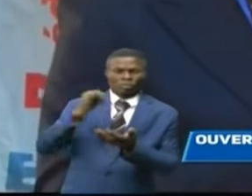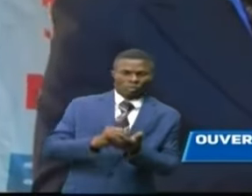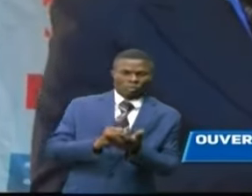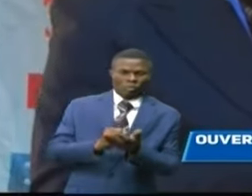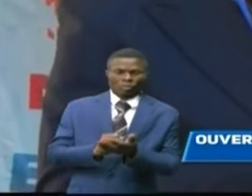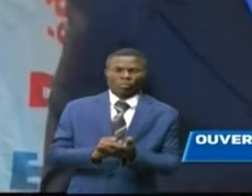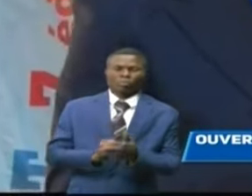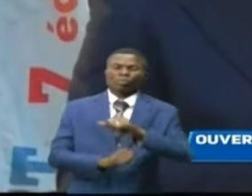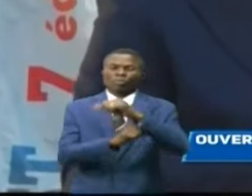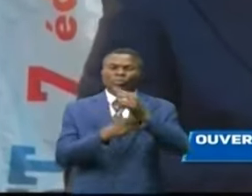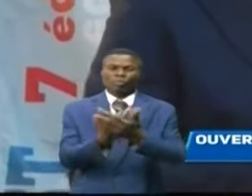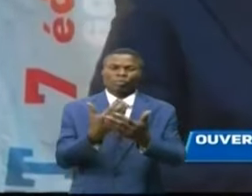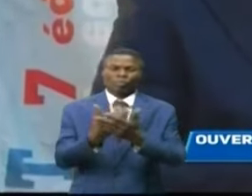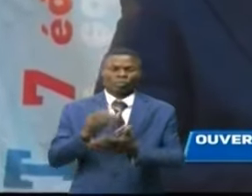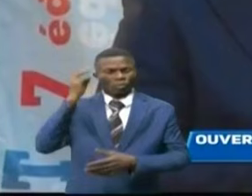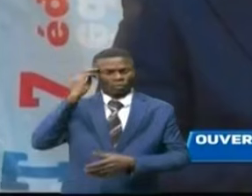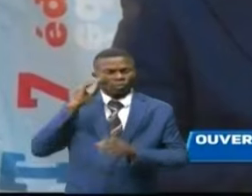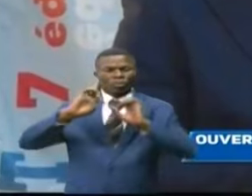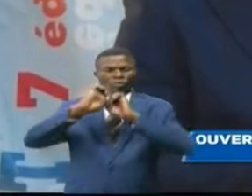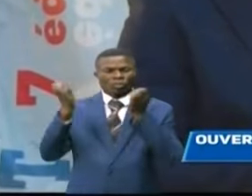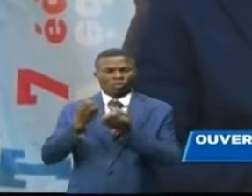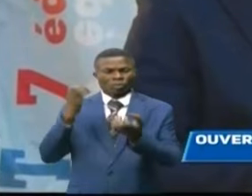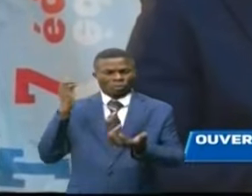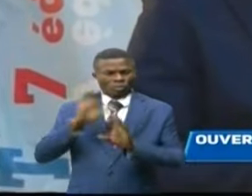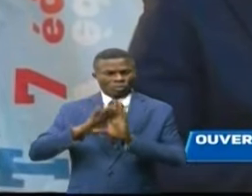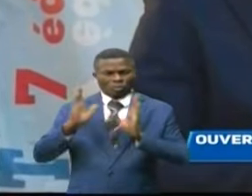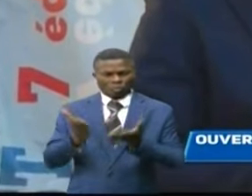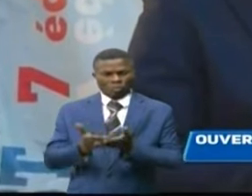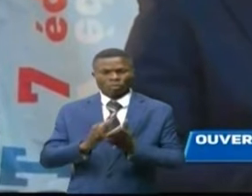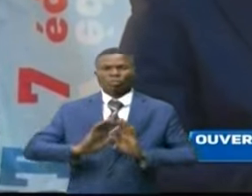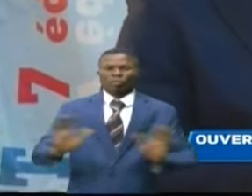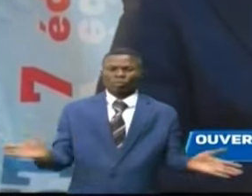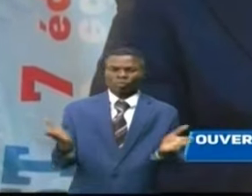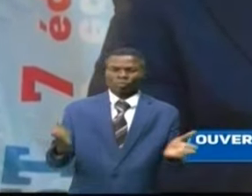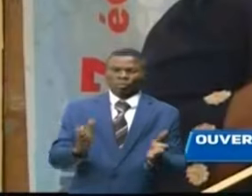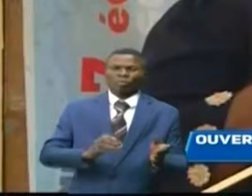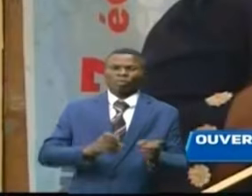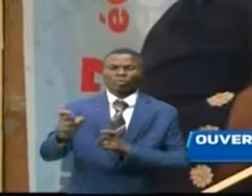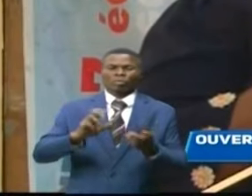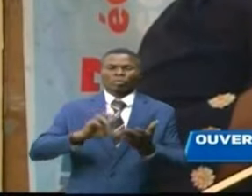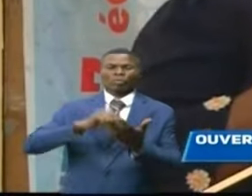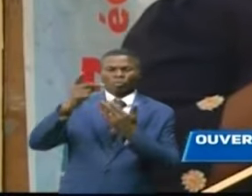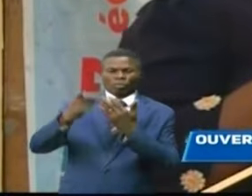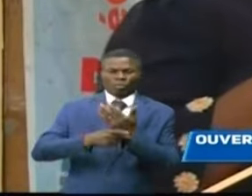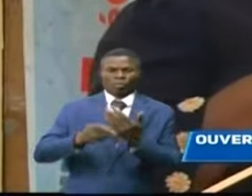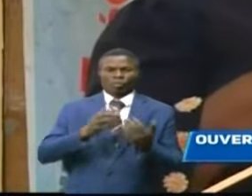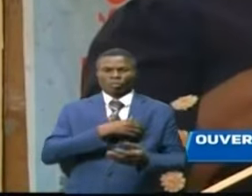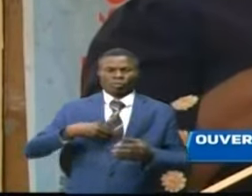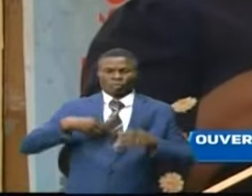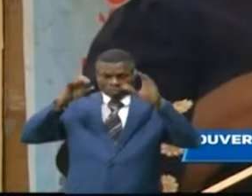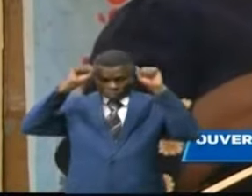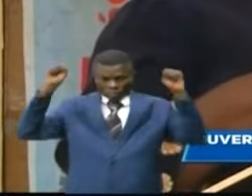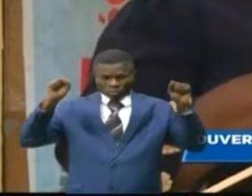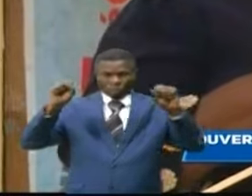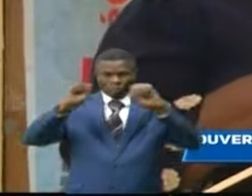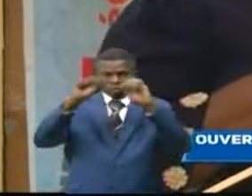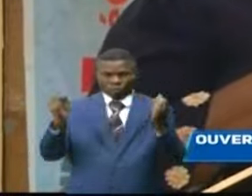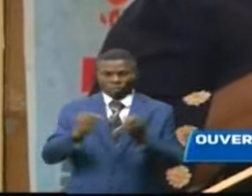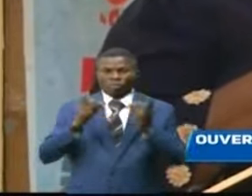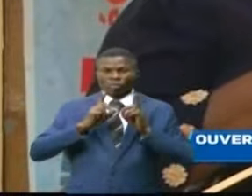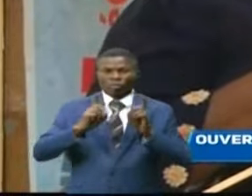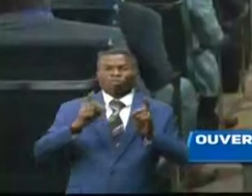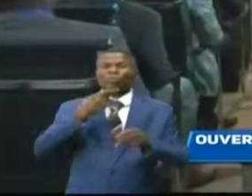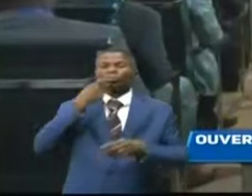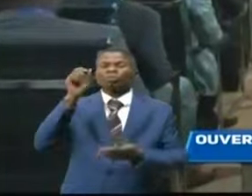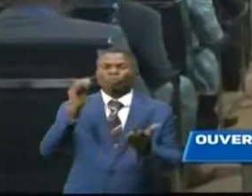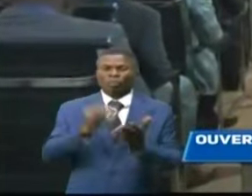interventions VIH dans toutes les entreprises. Renforcer les capacités en gestion des programmes. La présidente de la CLS, dans son discours, est revenue